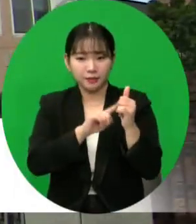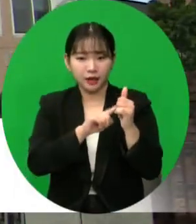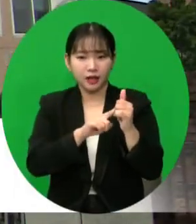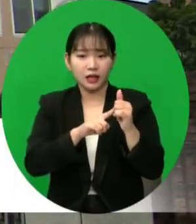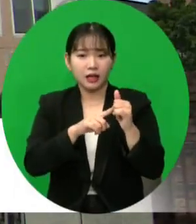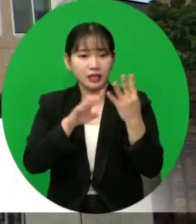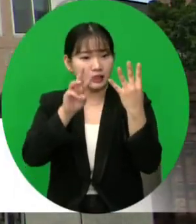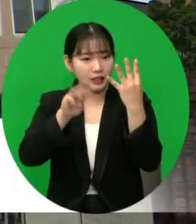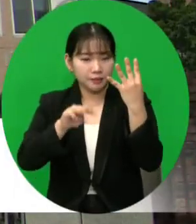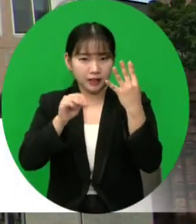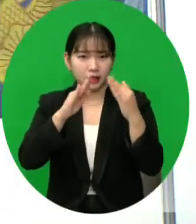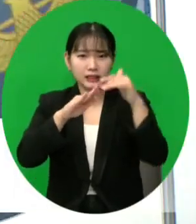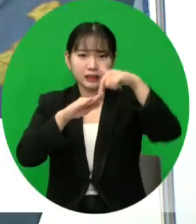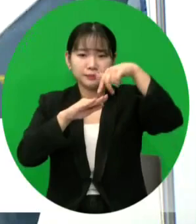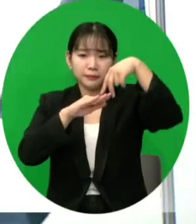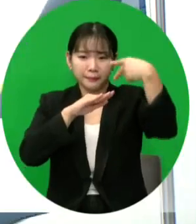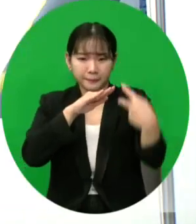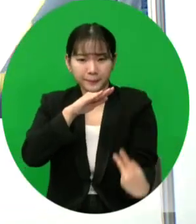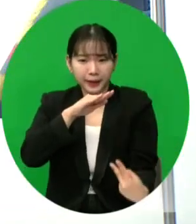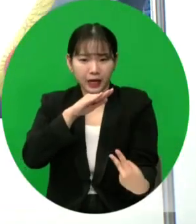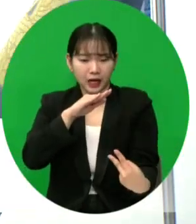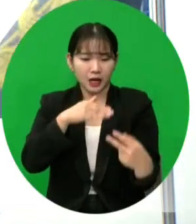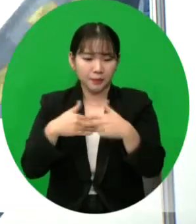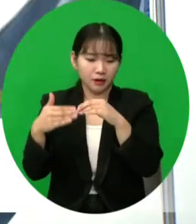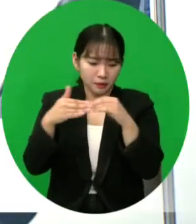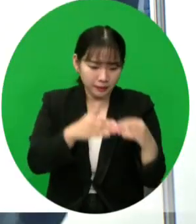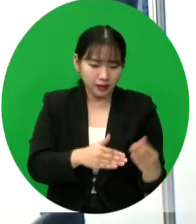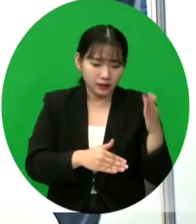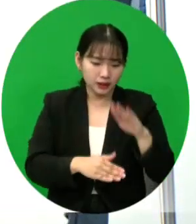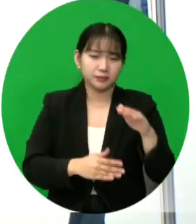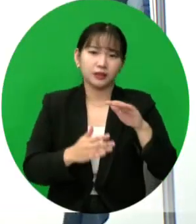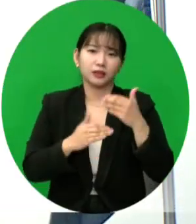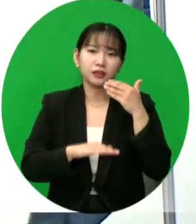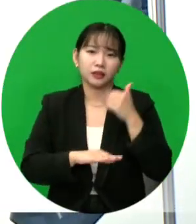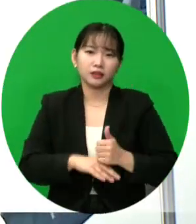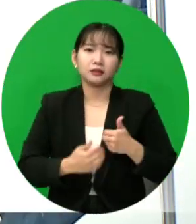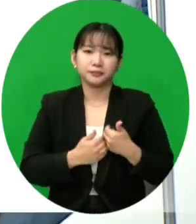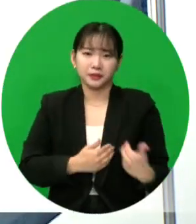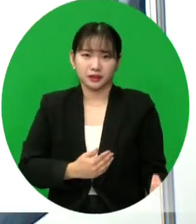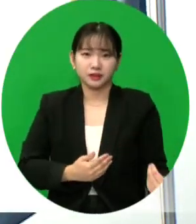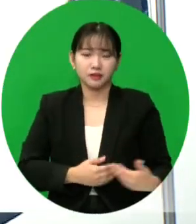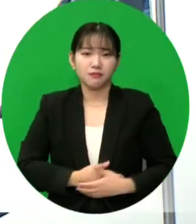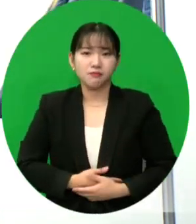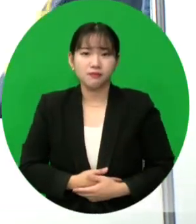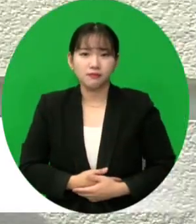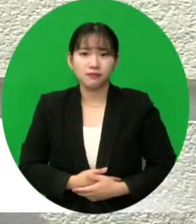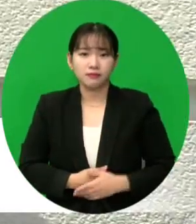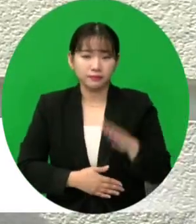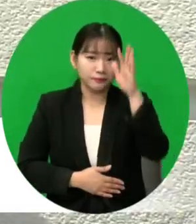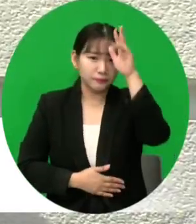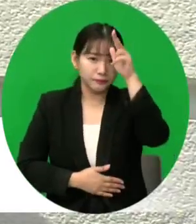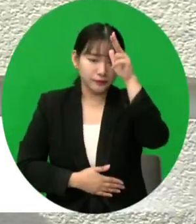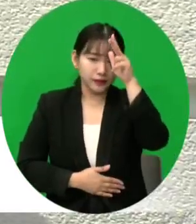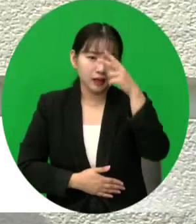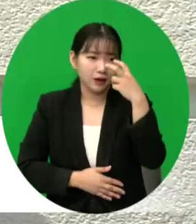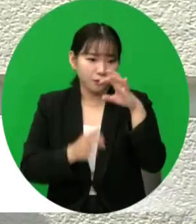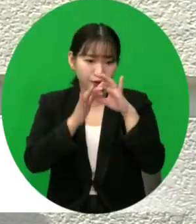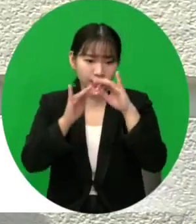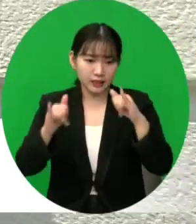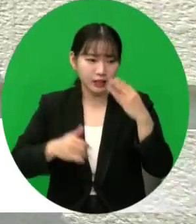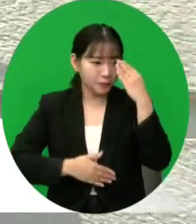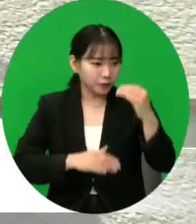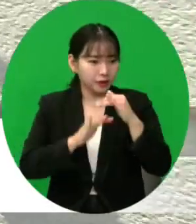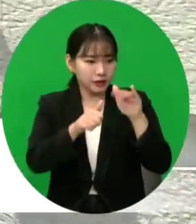4 4m 높이의 지붕에서 떨어져 병원으로 옮겨졌지만 결국 숨졌습니다 경찰은 현장 관계자와